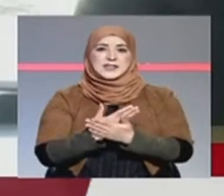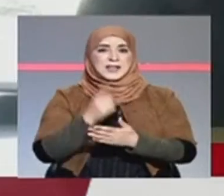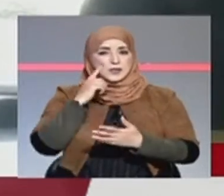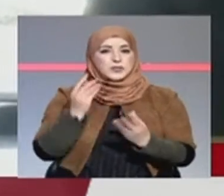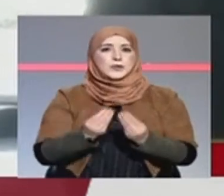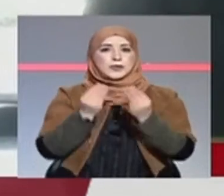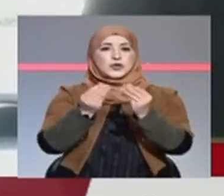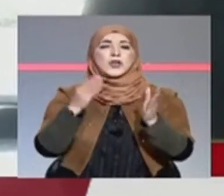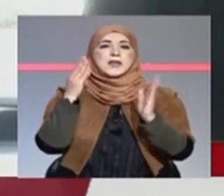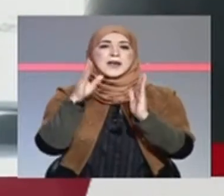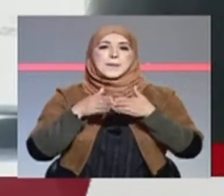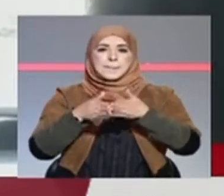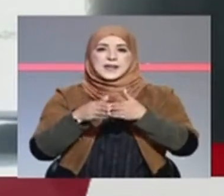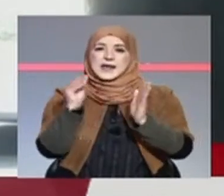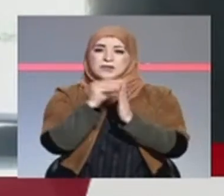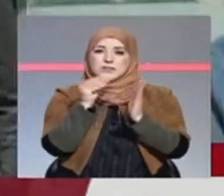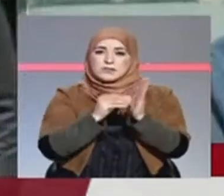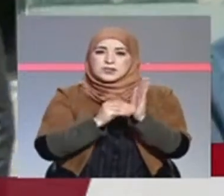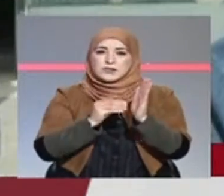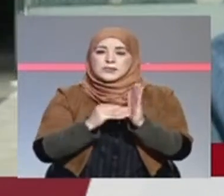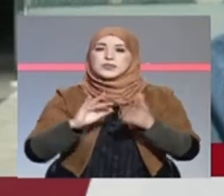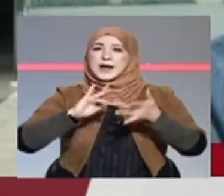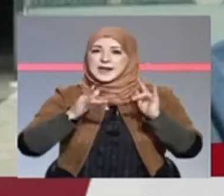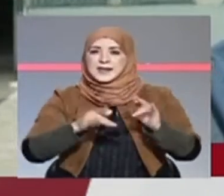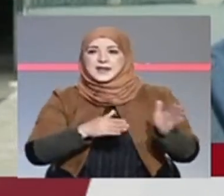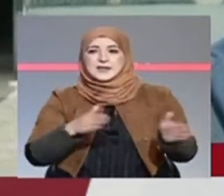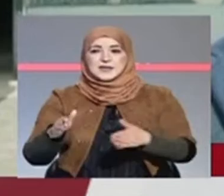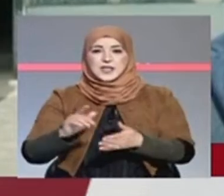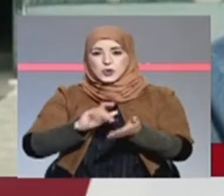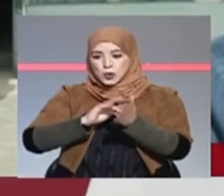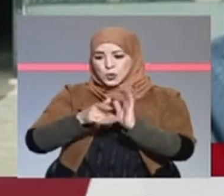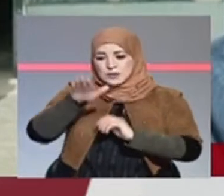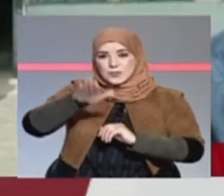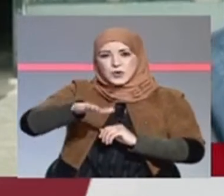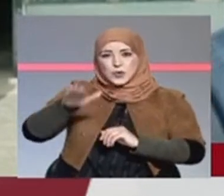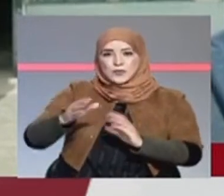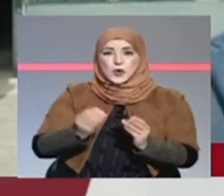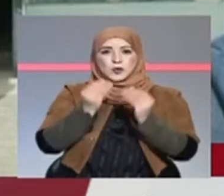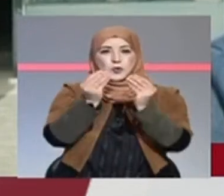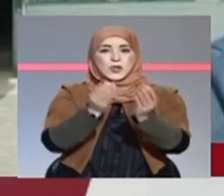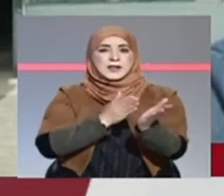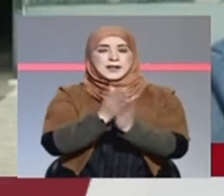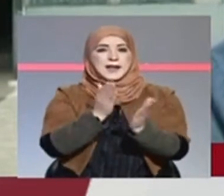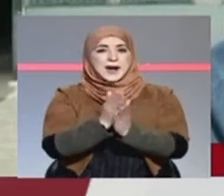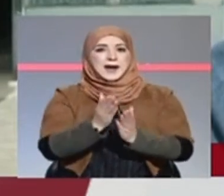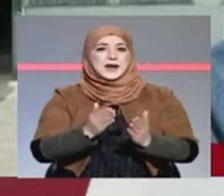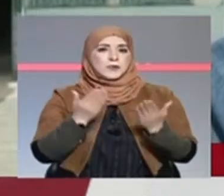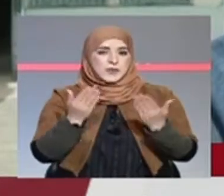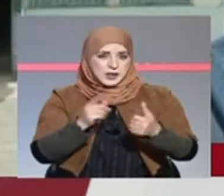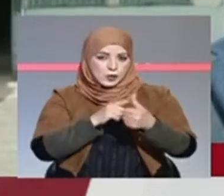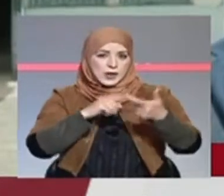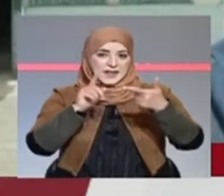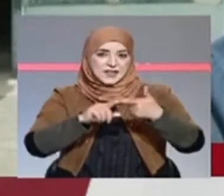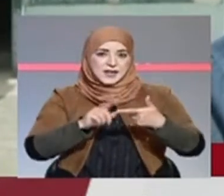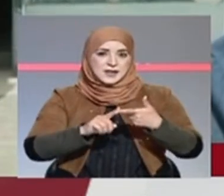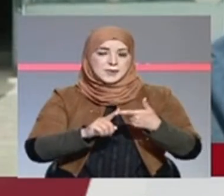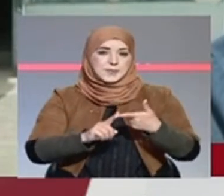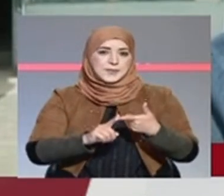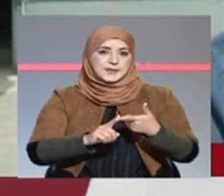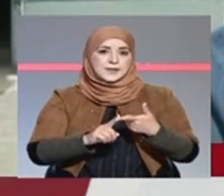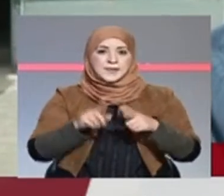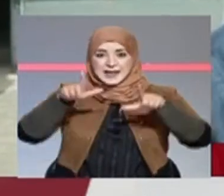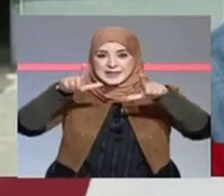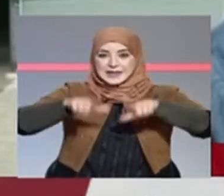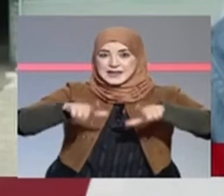المطالب الكترونيا كل واحد حقوقي عنده حق يا اللي ما عندوش حكمه يخلوه اثنين معناها دون التطبيق